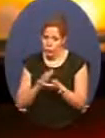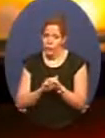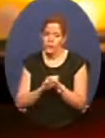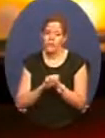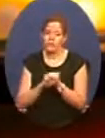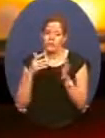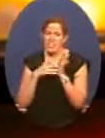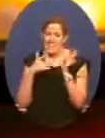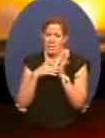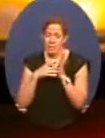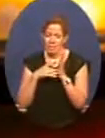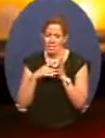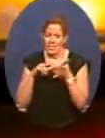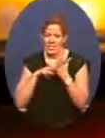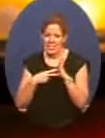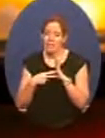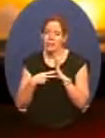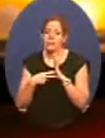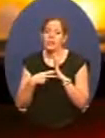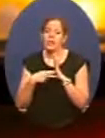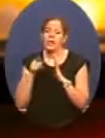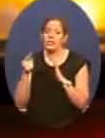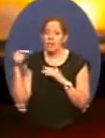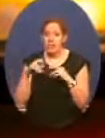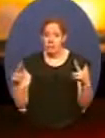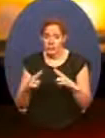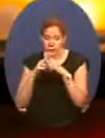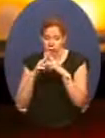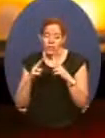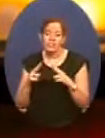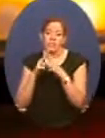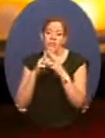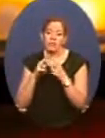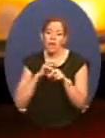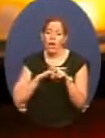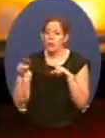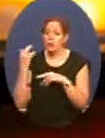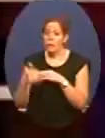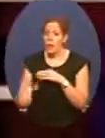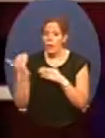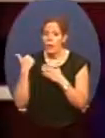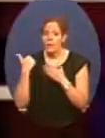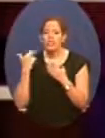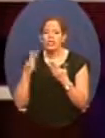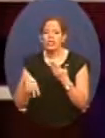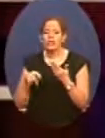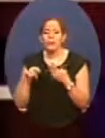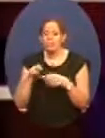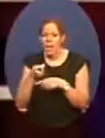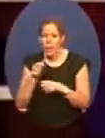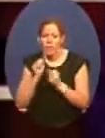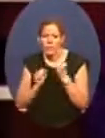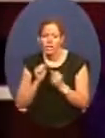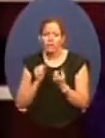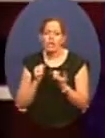למחקרים אסטרטגיים. אז אתה מגיע מצרפת, צרפת רק בחודשיים האחרונים, שני קורבנות יהודים של התעללות קשה,